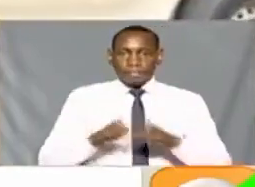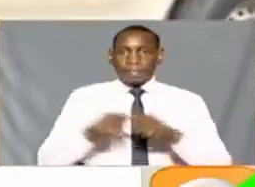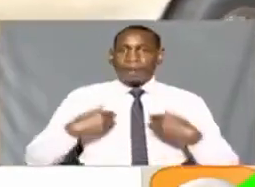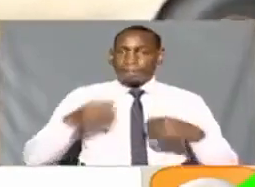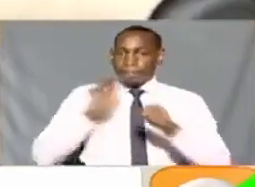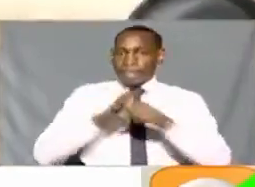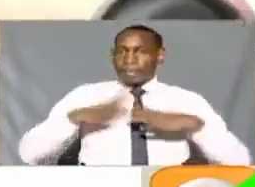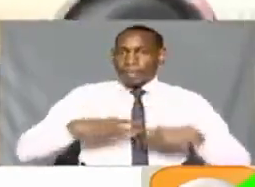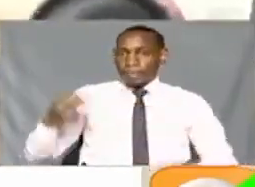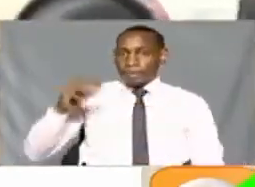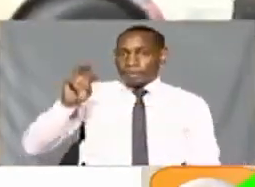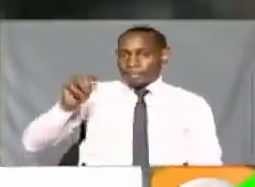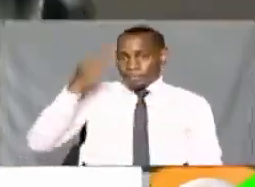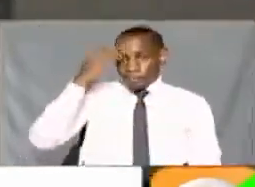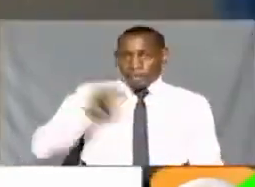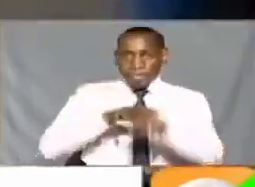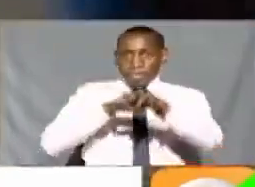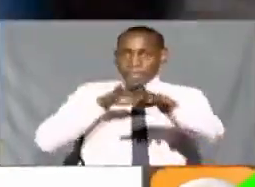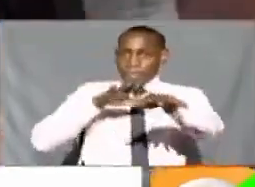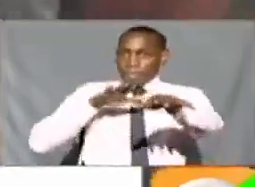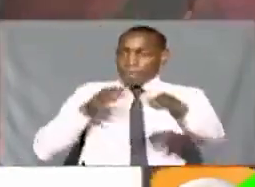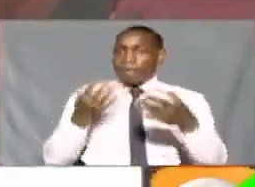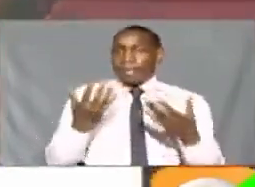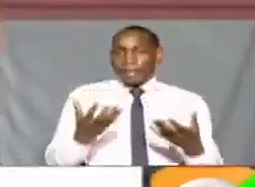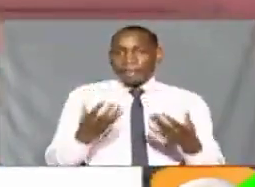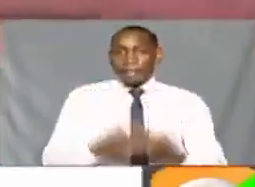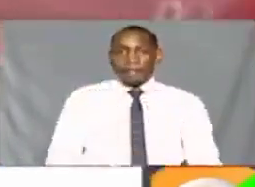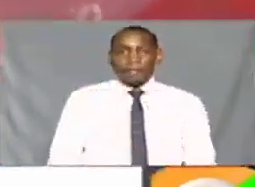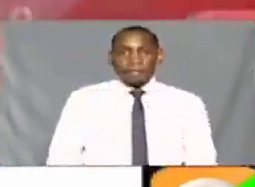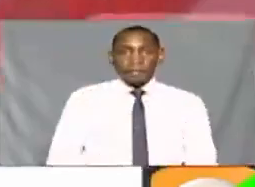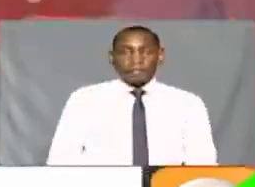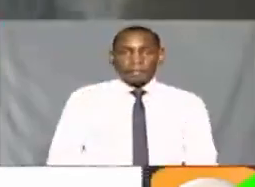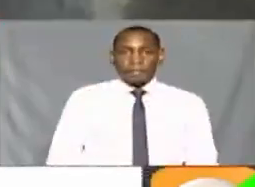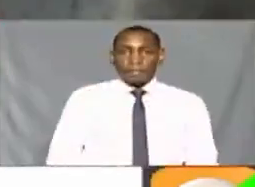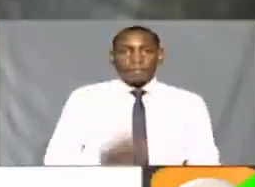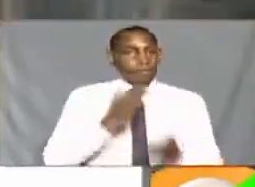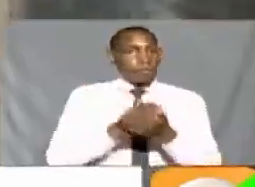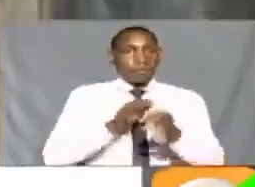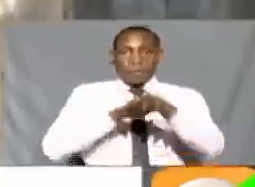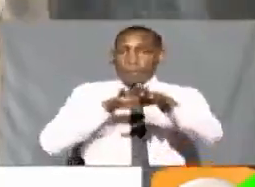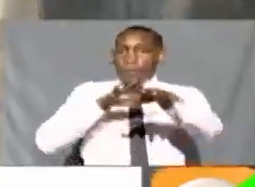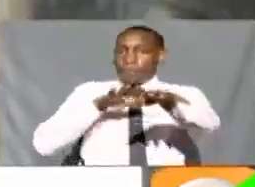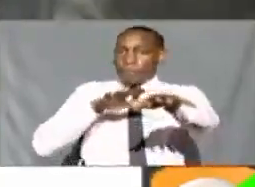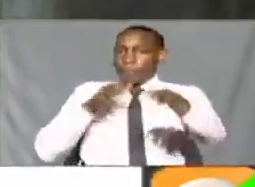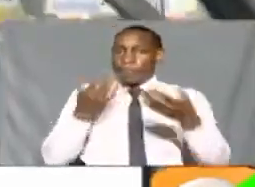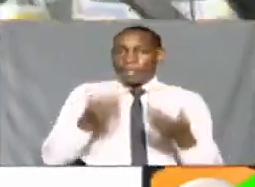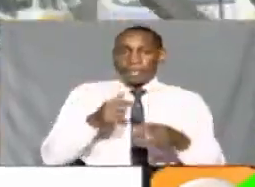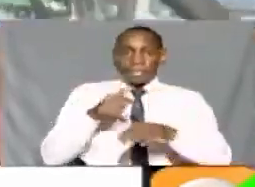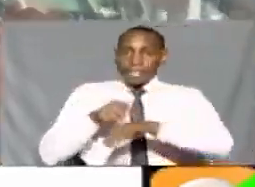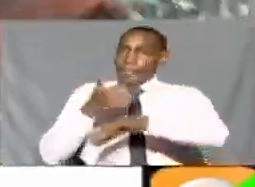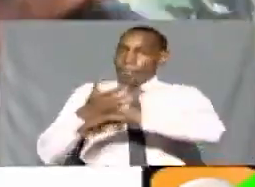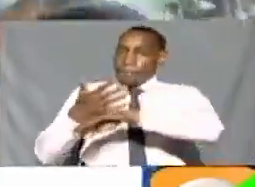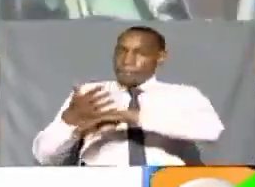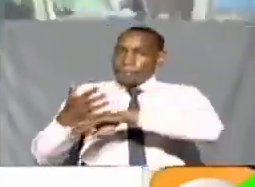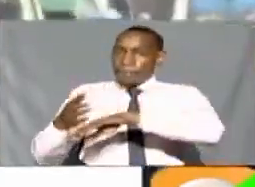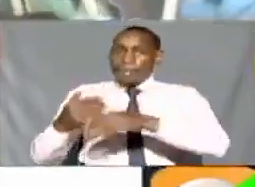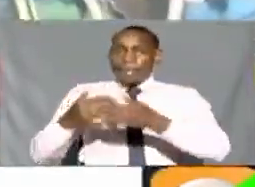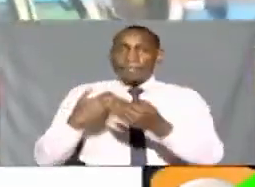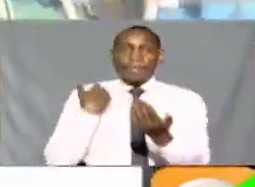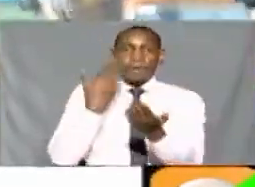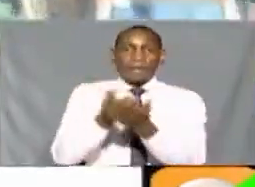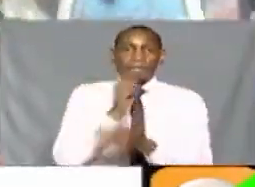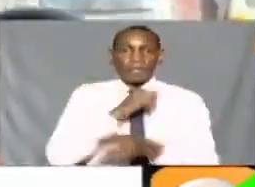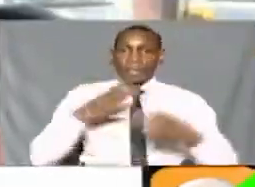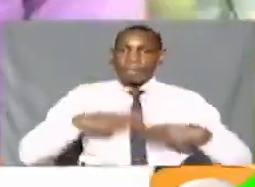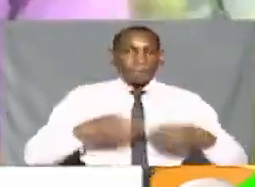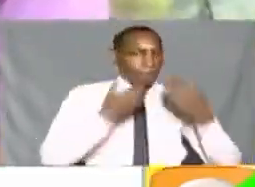mle, kwa sababu ya jam. Na kuwaga mbaya sana na kuwestia time tambo ufike hapa